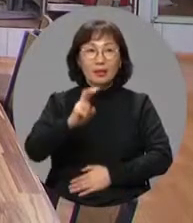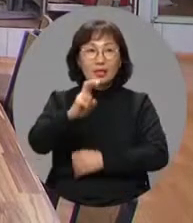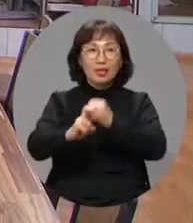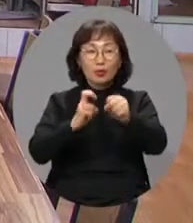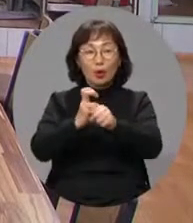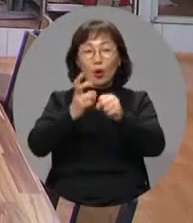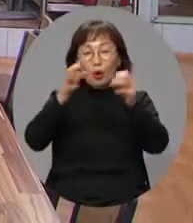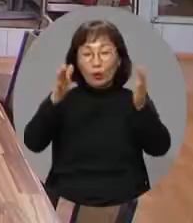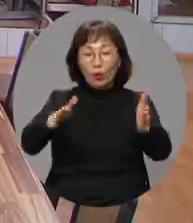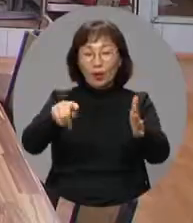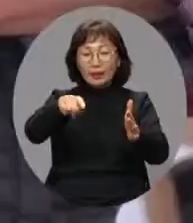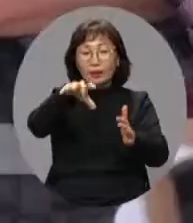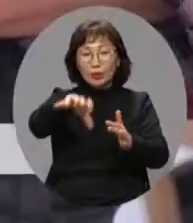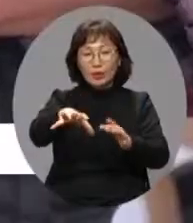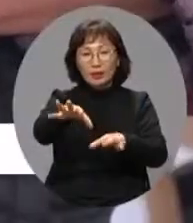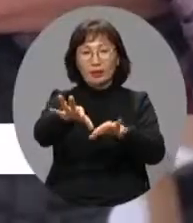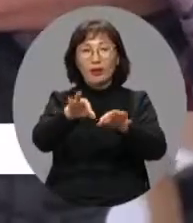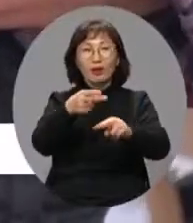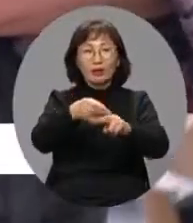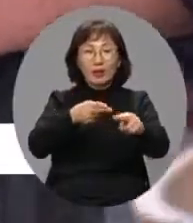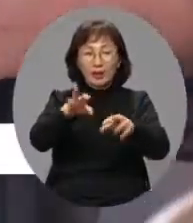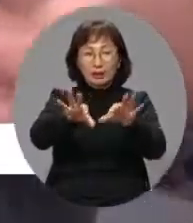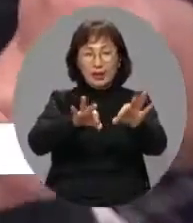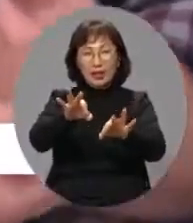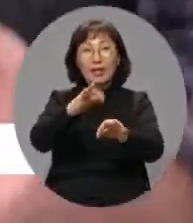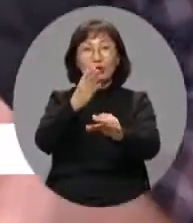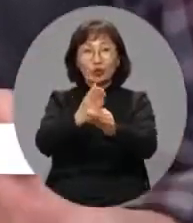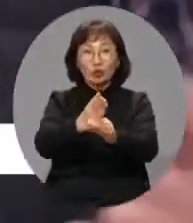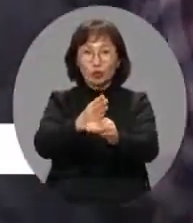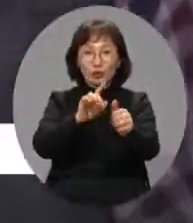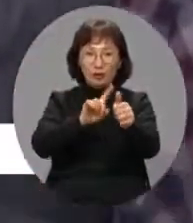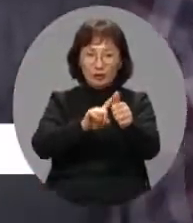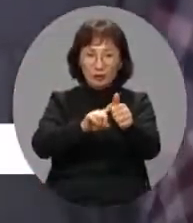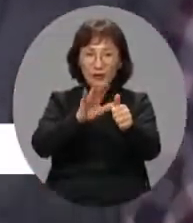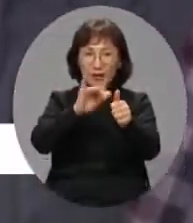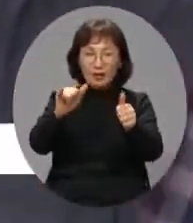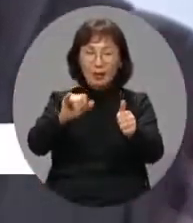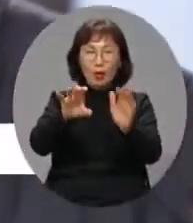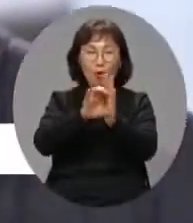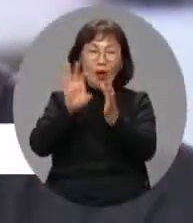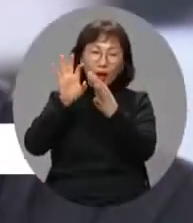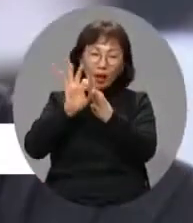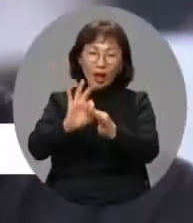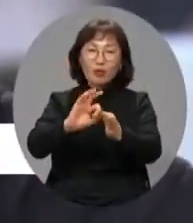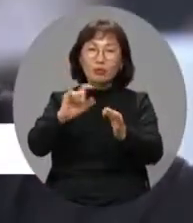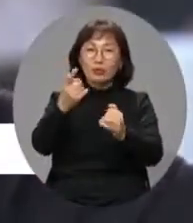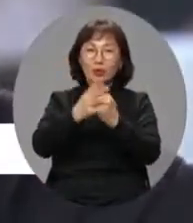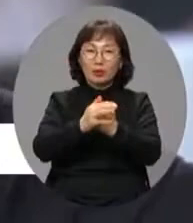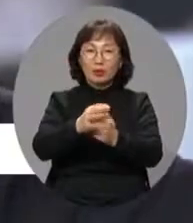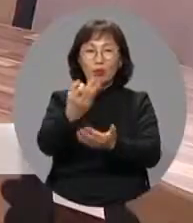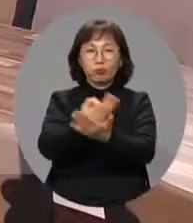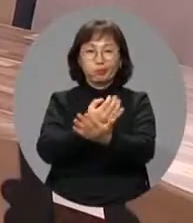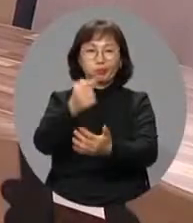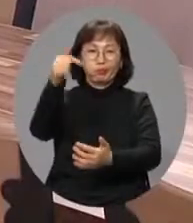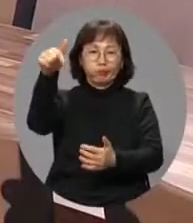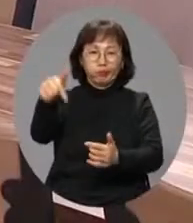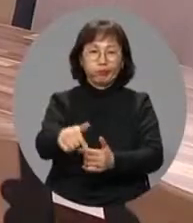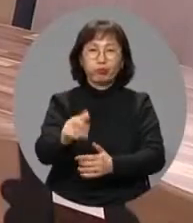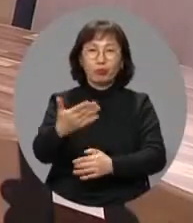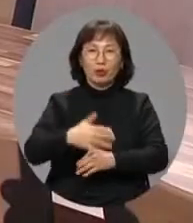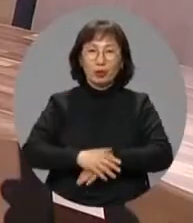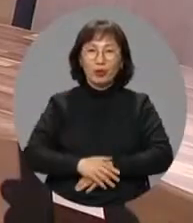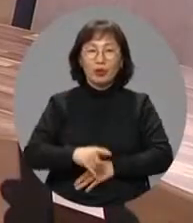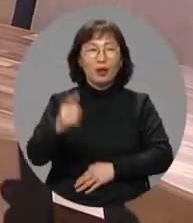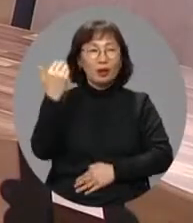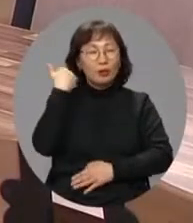20년째 같은 장소에서 음식 장사를 하고 있는 류익선 씨. 코로나19가 장기화되면서 매출이 급감했습니다.